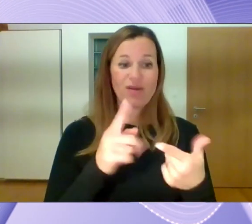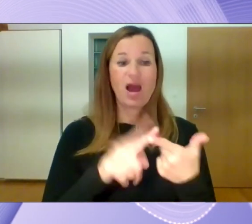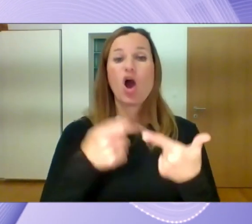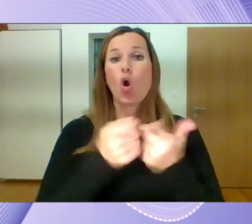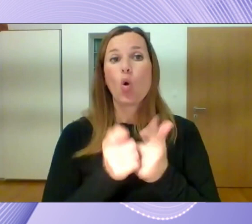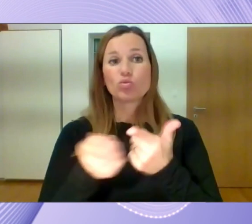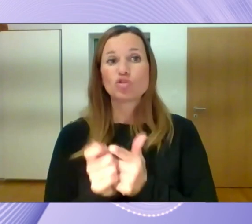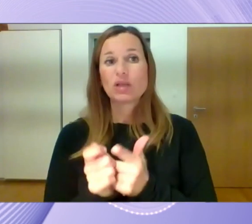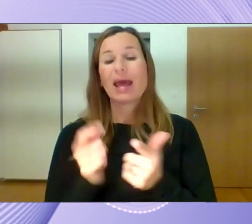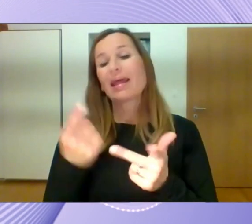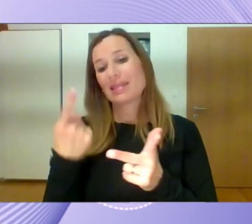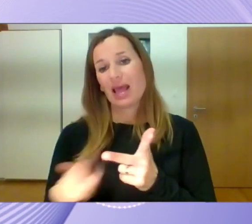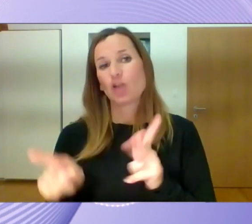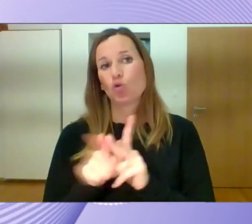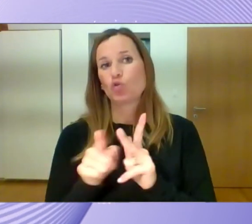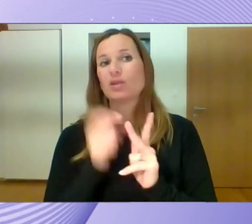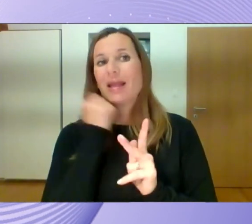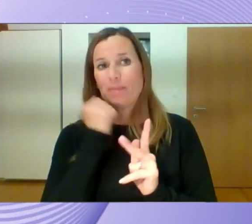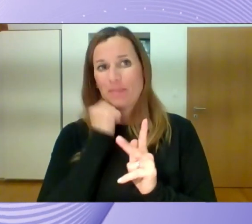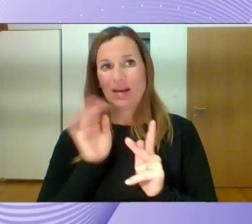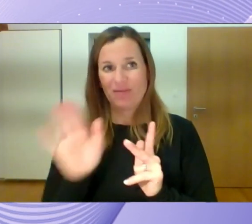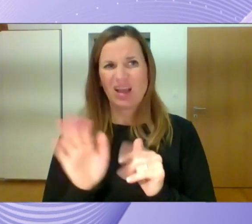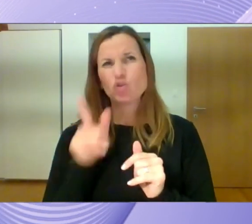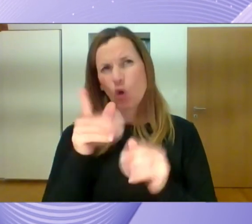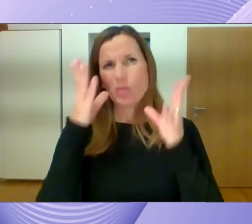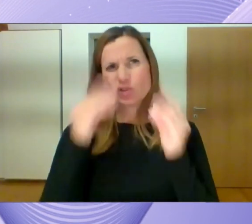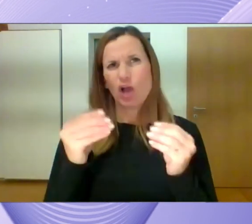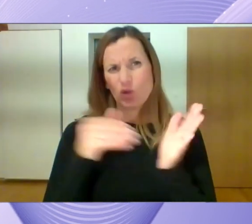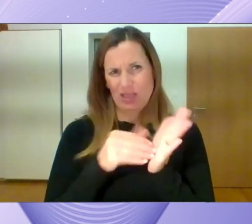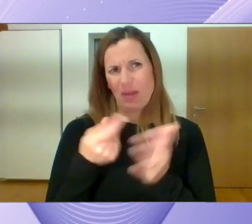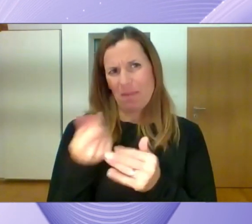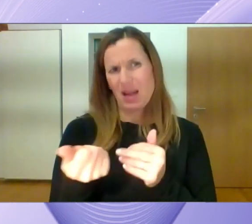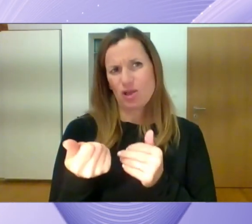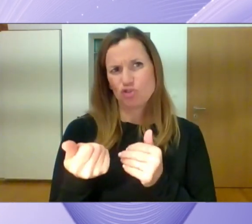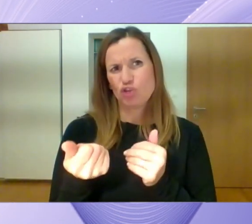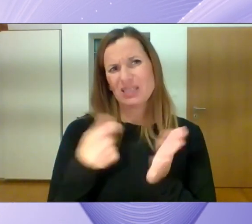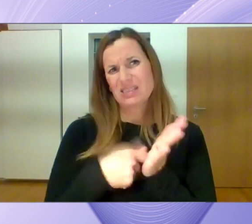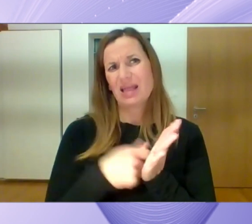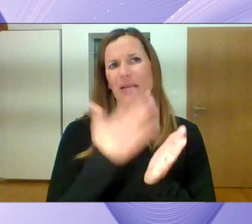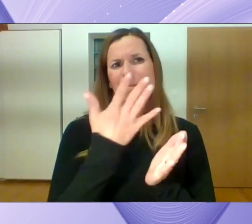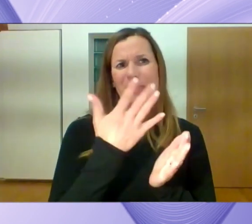pa delno privatno, je plačljiva, ponavadi stane 5 do 6 evrov na uro.